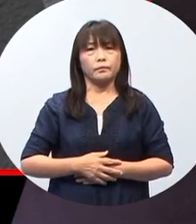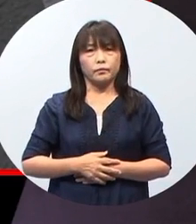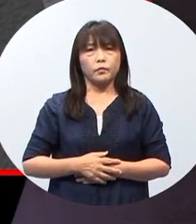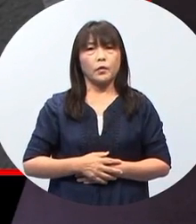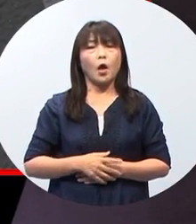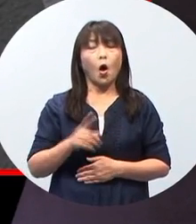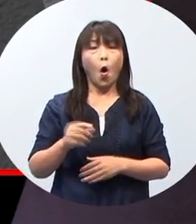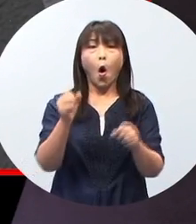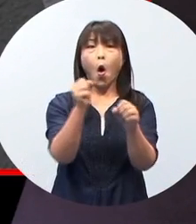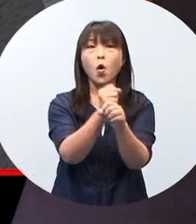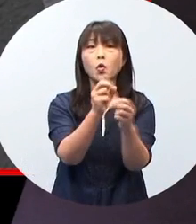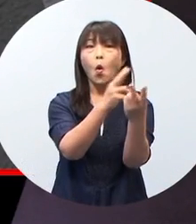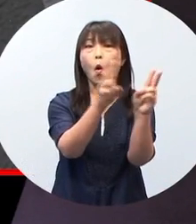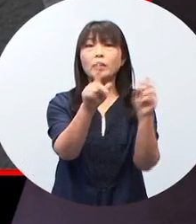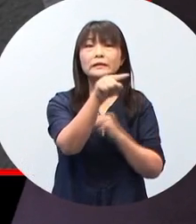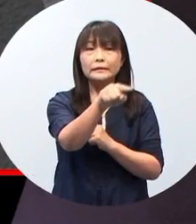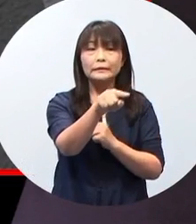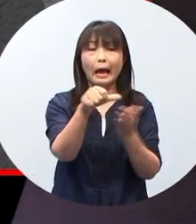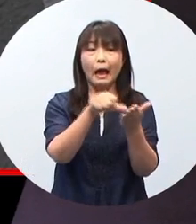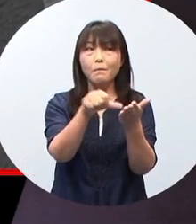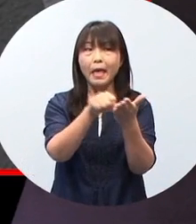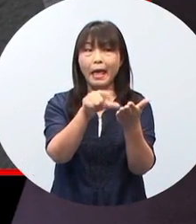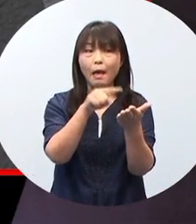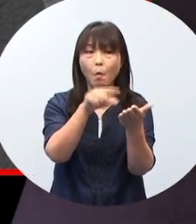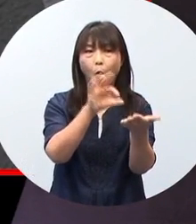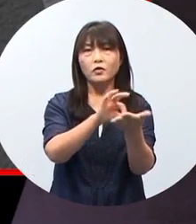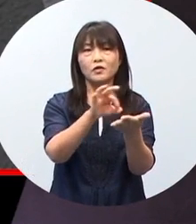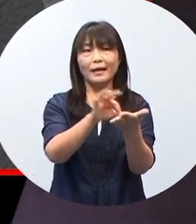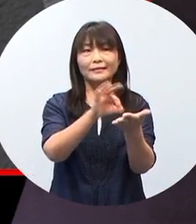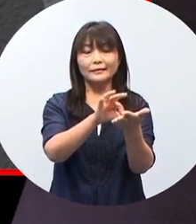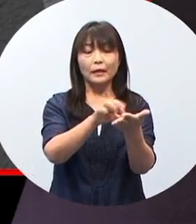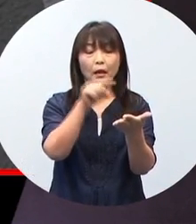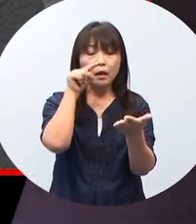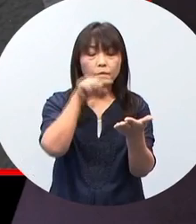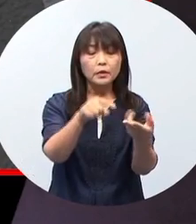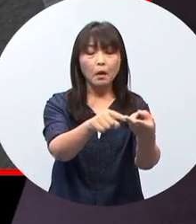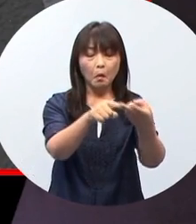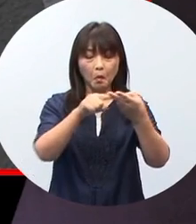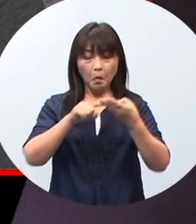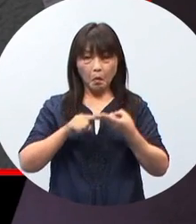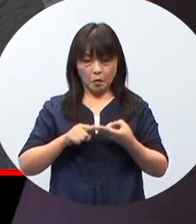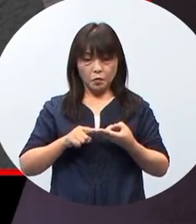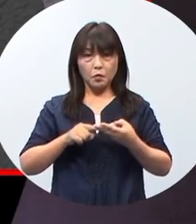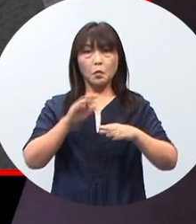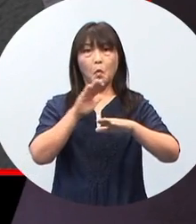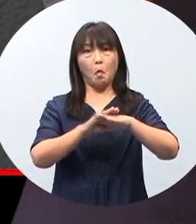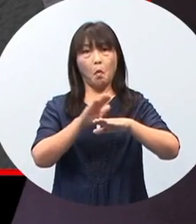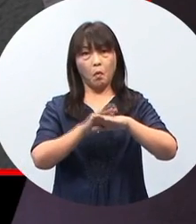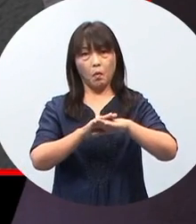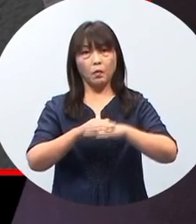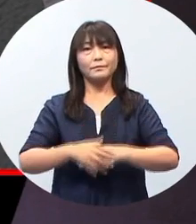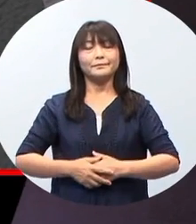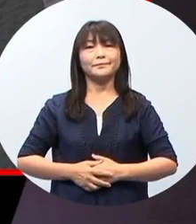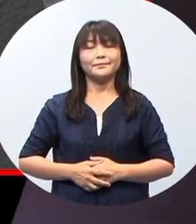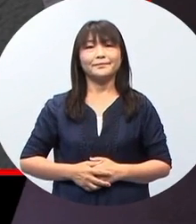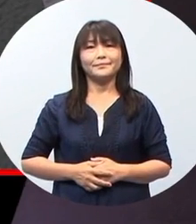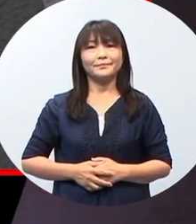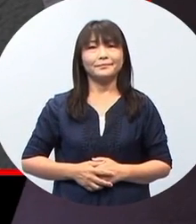求の業者が何らかの名簿を入手して、その名簿を見て通知を送りつけていると考えられます。